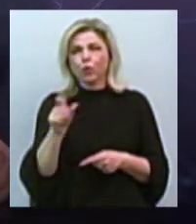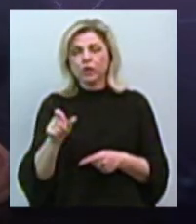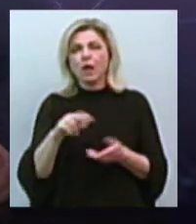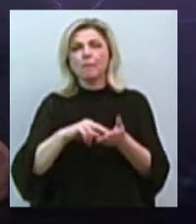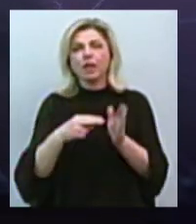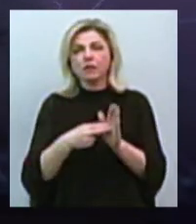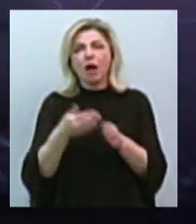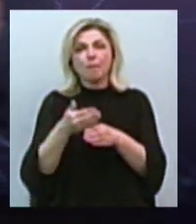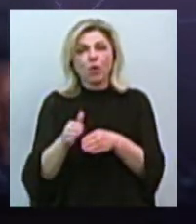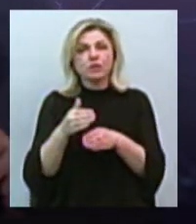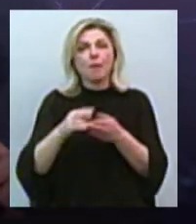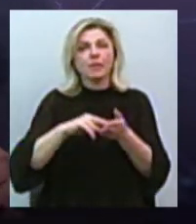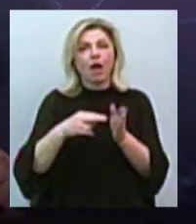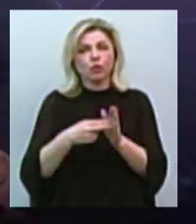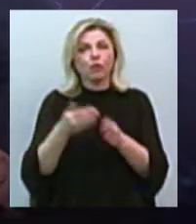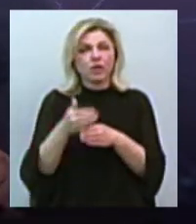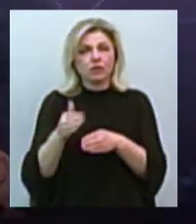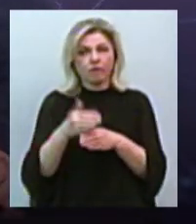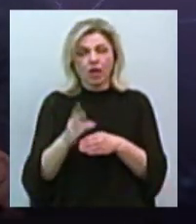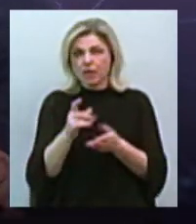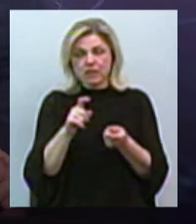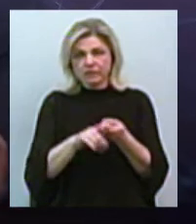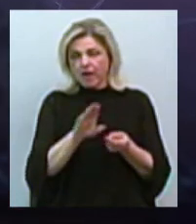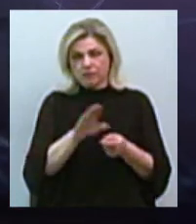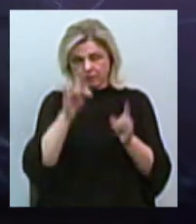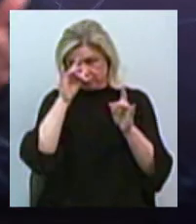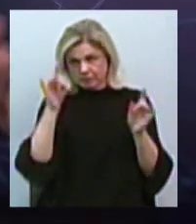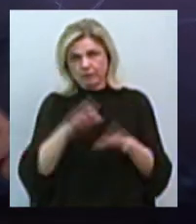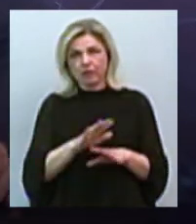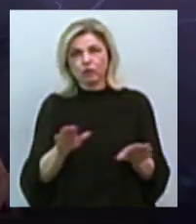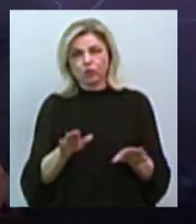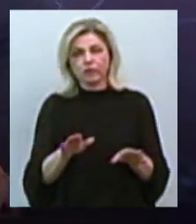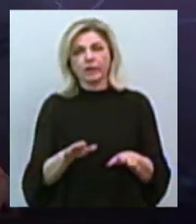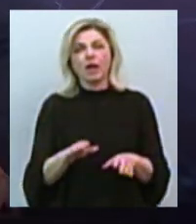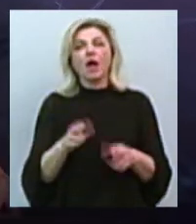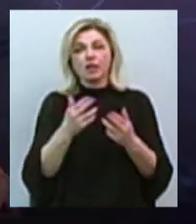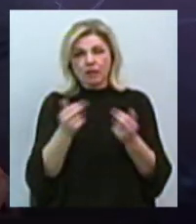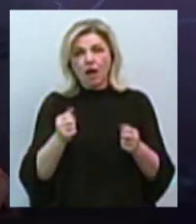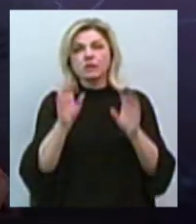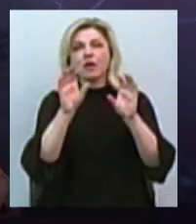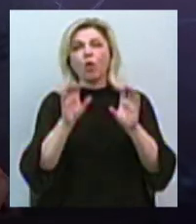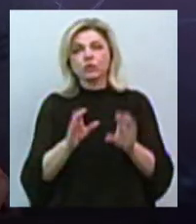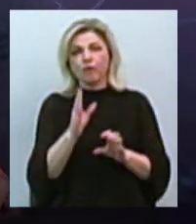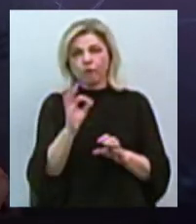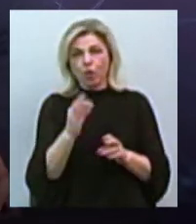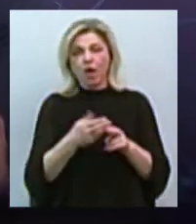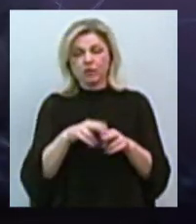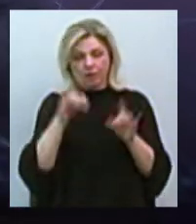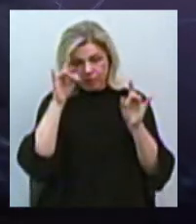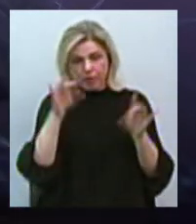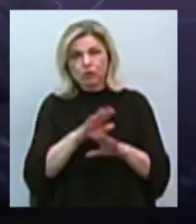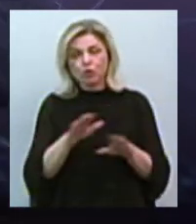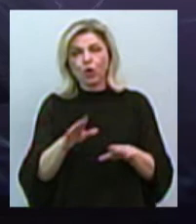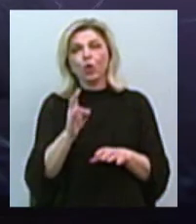последовательные действия, а не вот такие вот связанные с форс-мажором. Да, согласно законодательству, то, что происходит сейчас форс-мажор, но